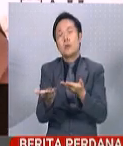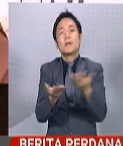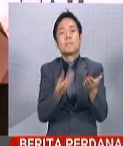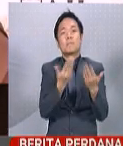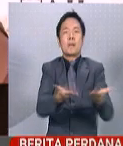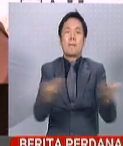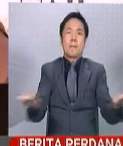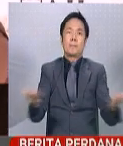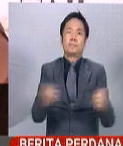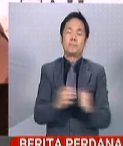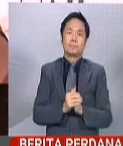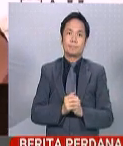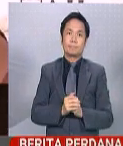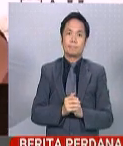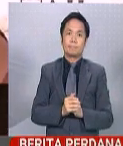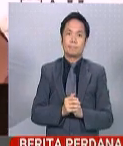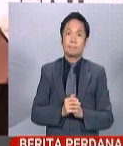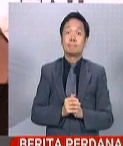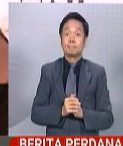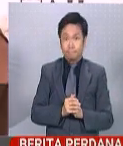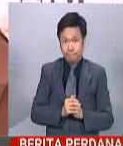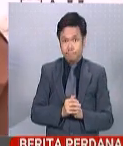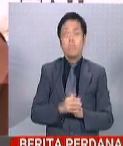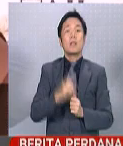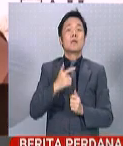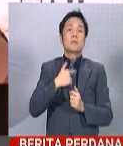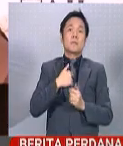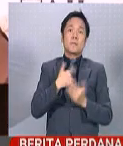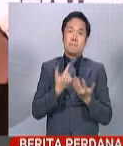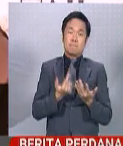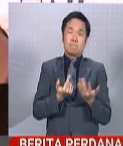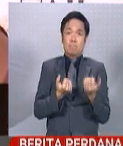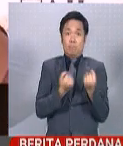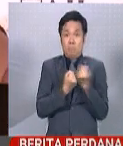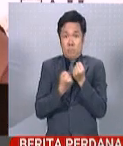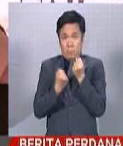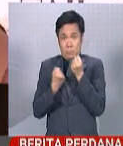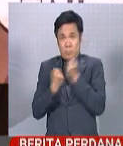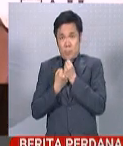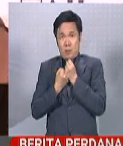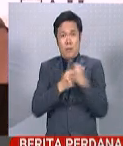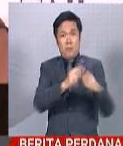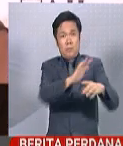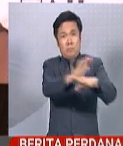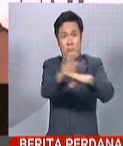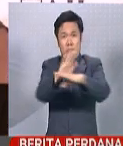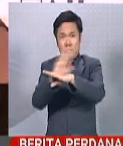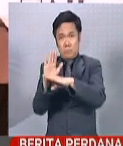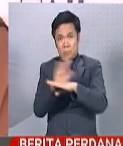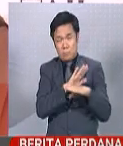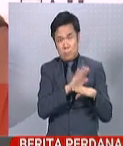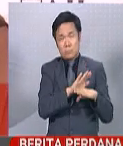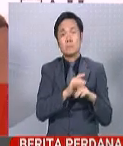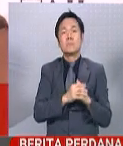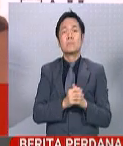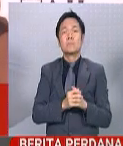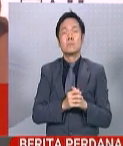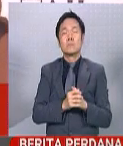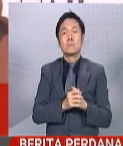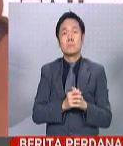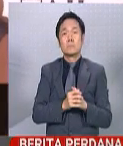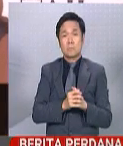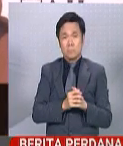Menyokong dan memberi ransangan kepada membantu peniaga-peniaga kita dan usahawan kita dalam